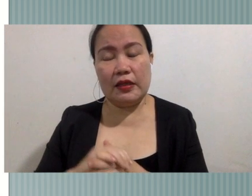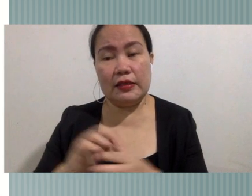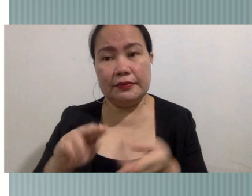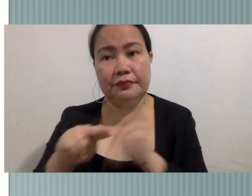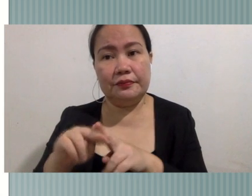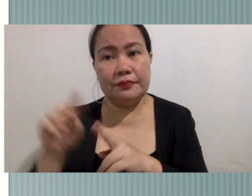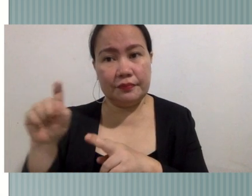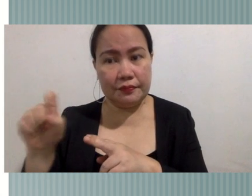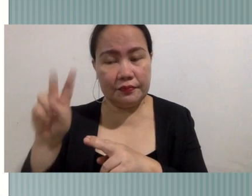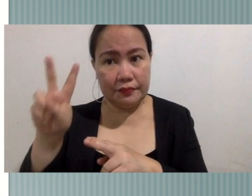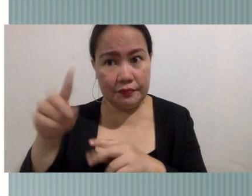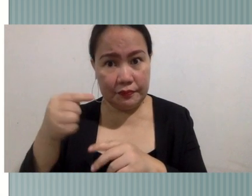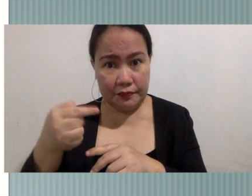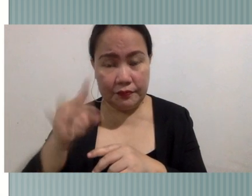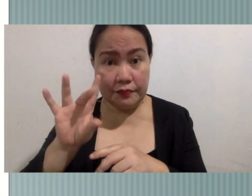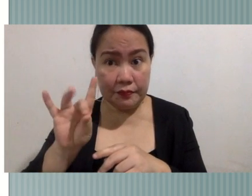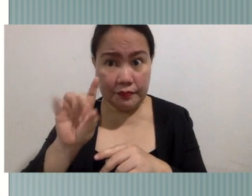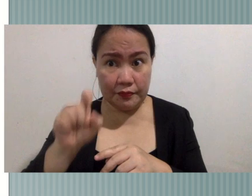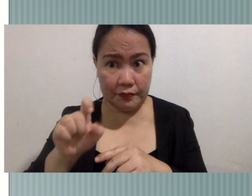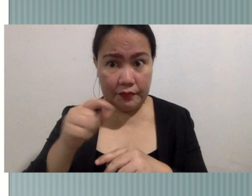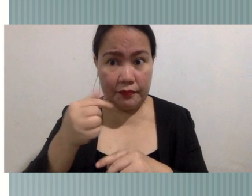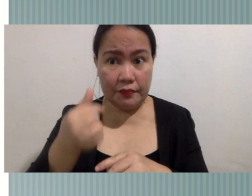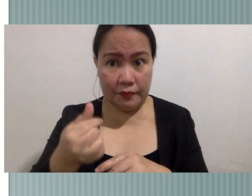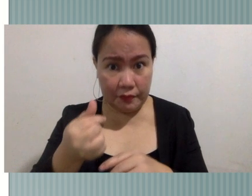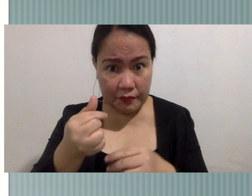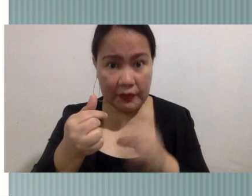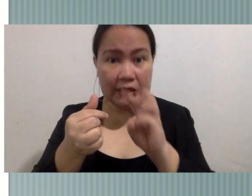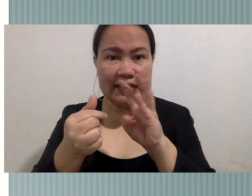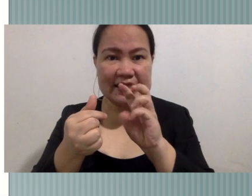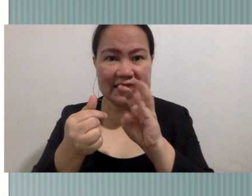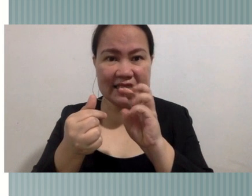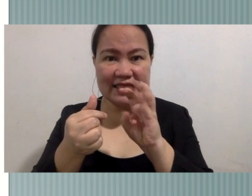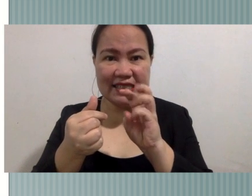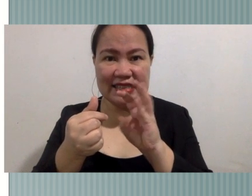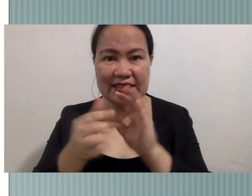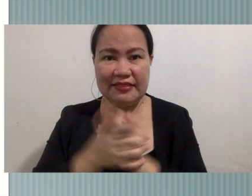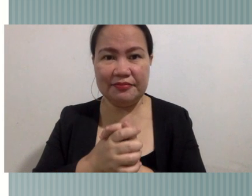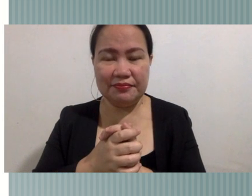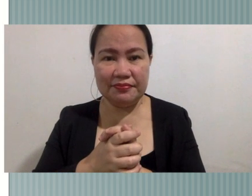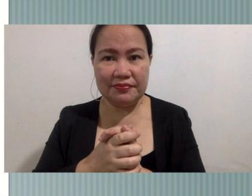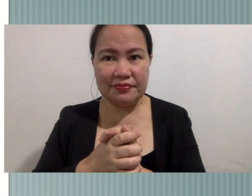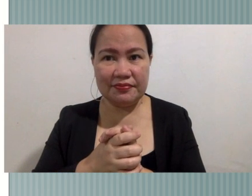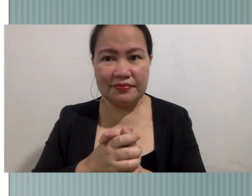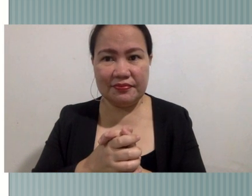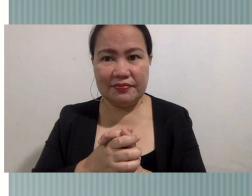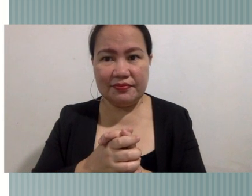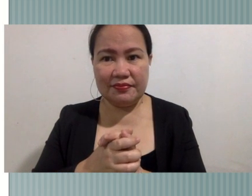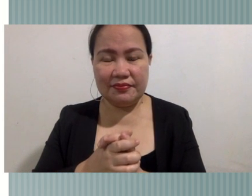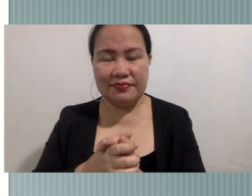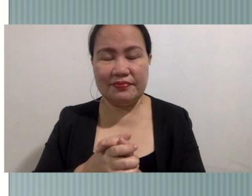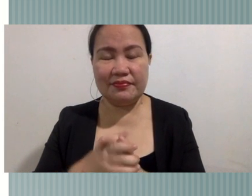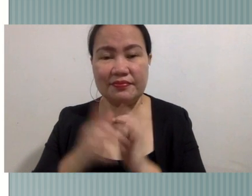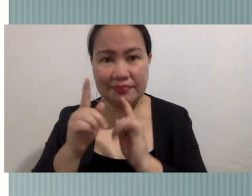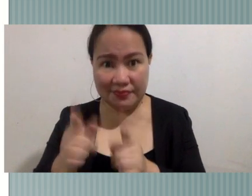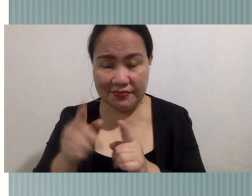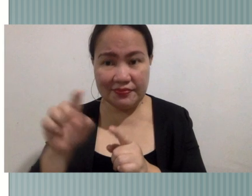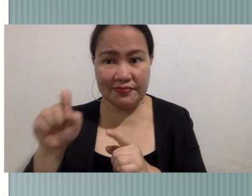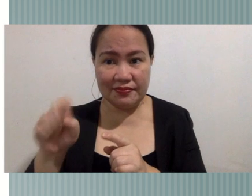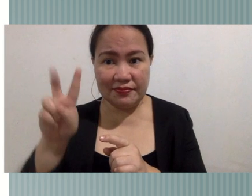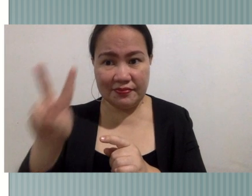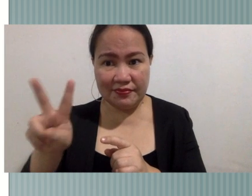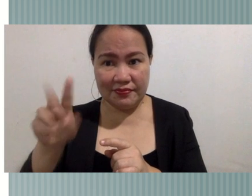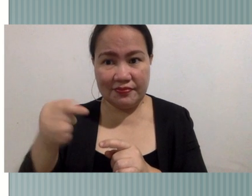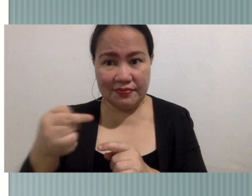x squared minus 8x. So, ang idadagdag natin yan, so magiging ganito na.